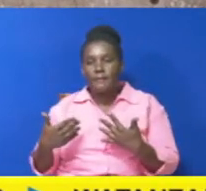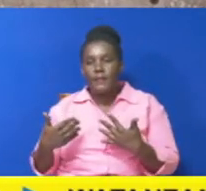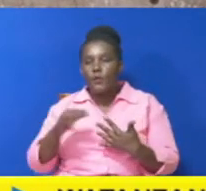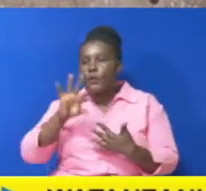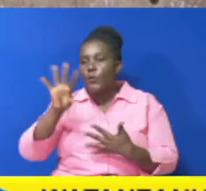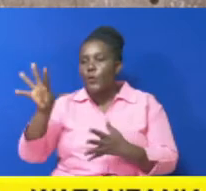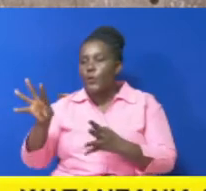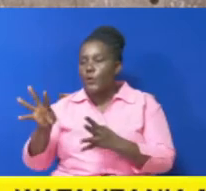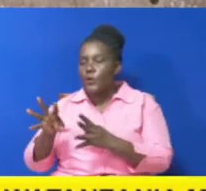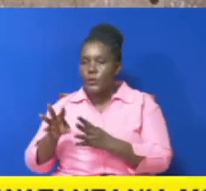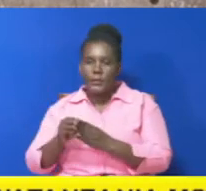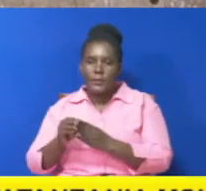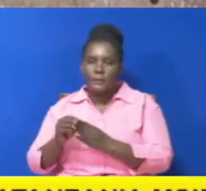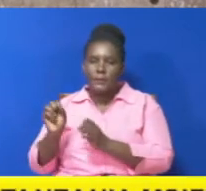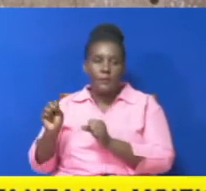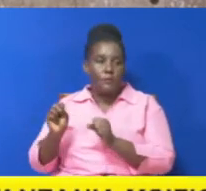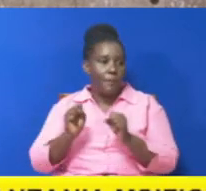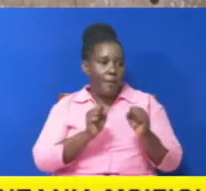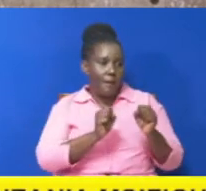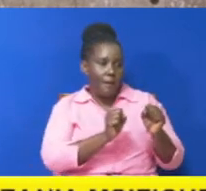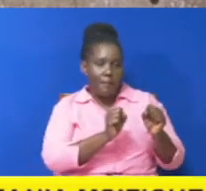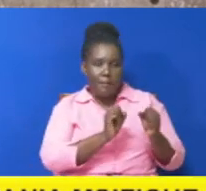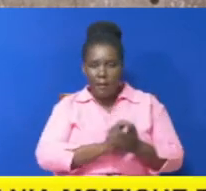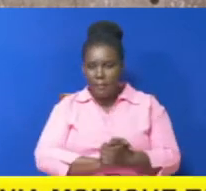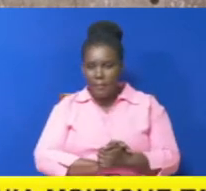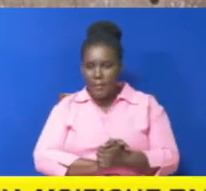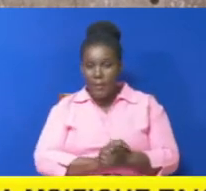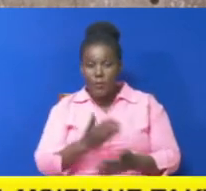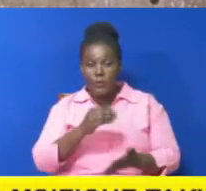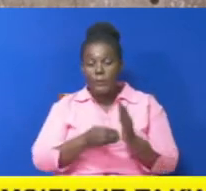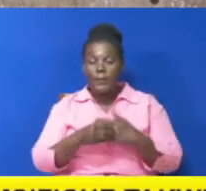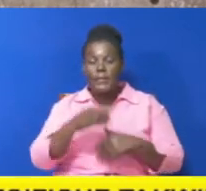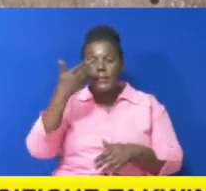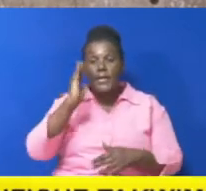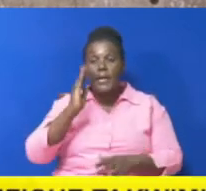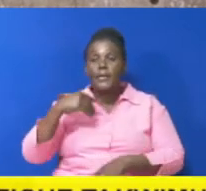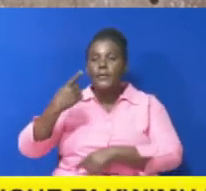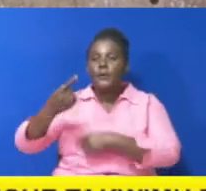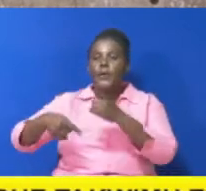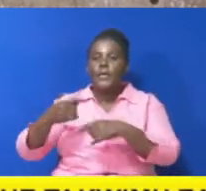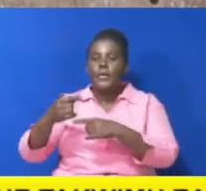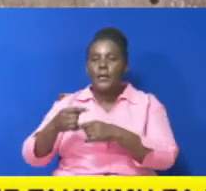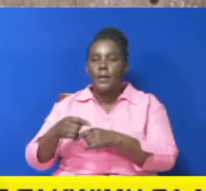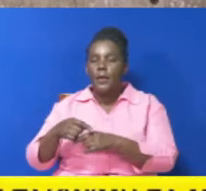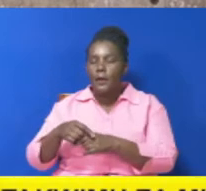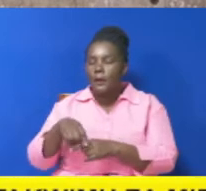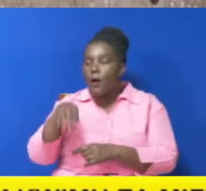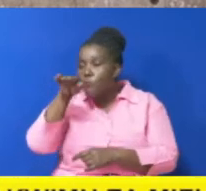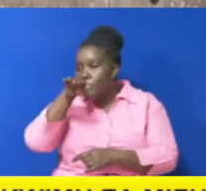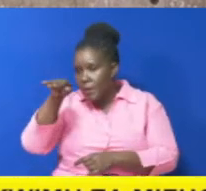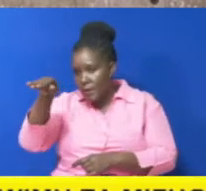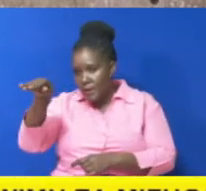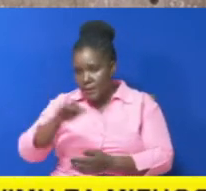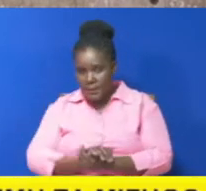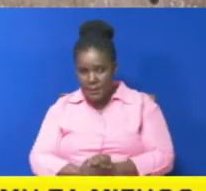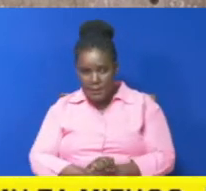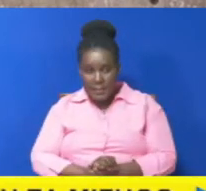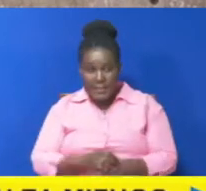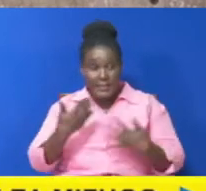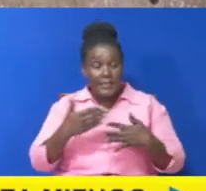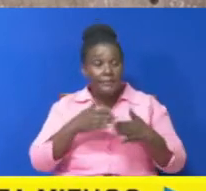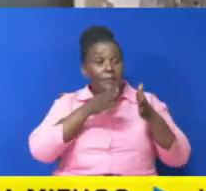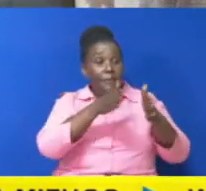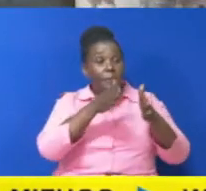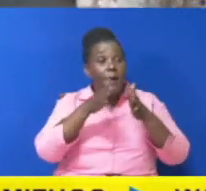kwamba nimewekwa na serikali kidogo, kwa sababu serikali wanaendelea na uchunguzi wao. Kwa hiyo wameniweka sehemu, wamechukua nyumba, wamenipangia kwa